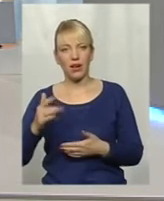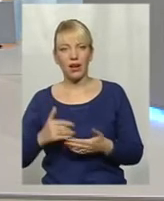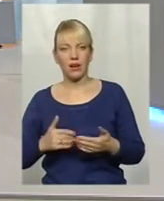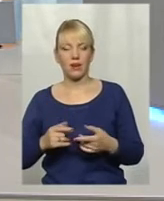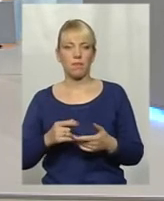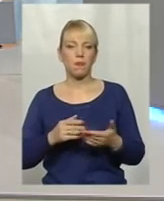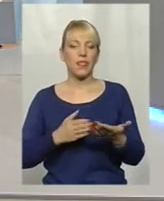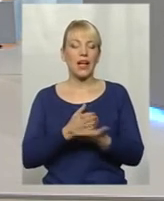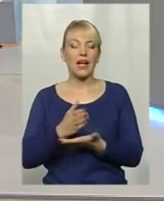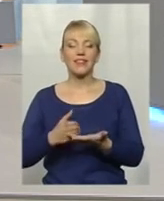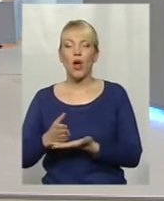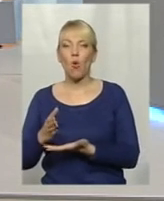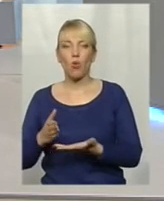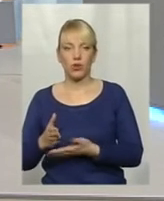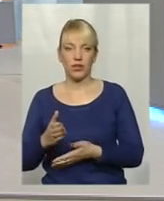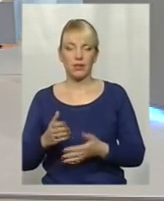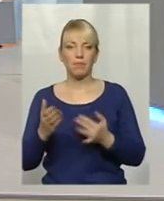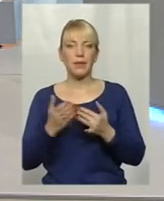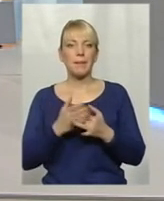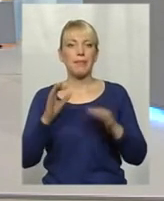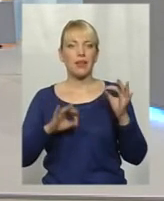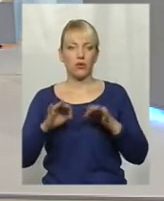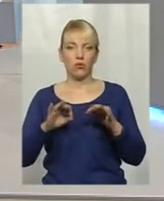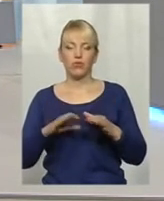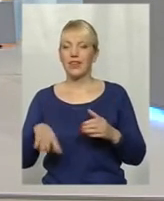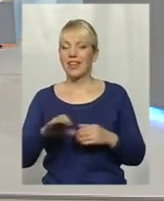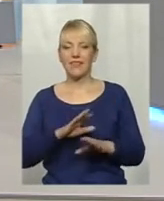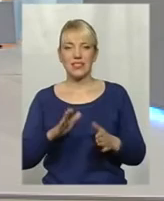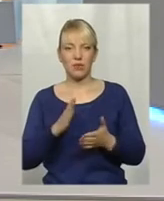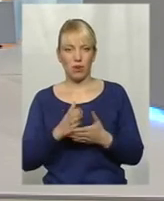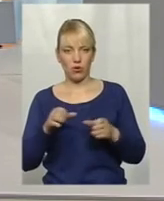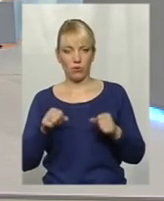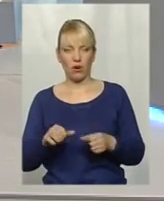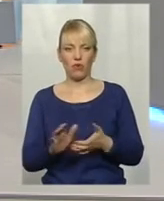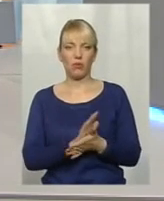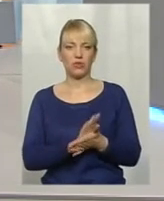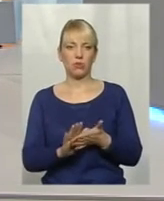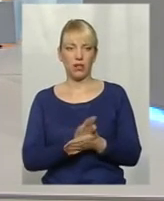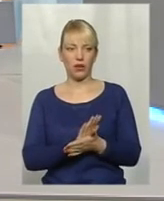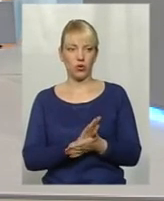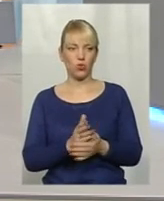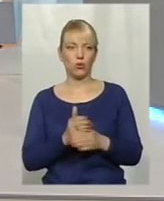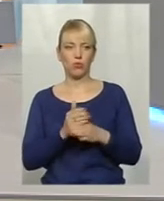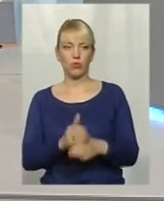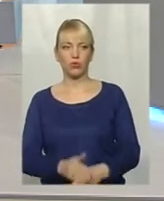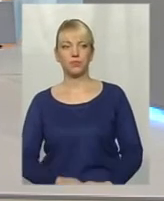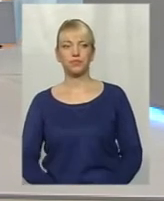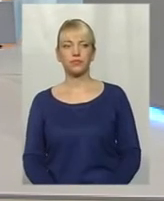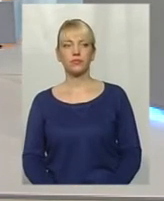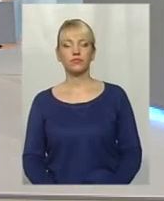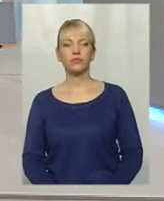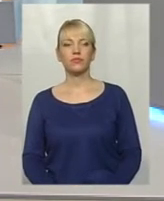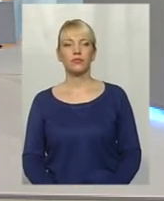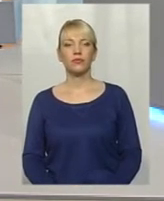категорій пільгових? Адже не всі мають право на ту правову допомогу безплатно, безоплатно, так? Давайте я, можливо, зупинюсь на